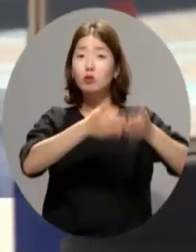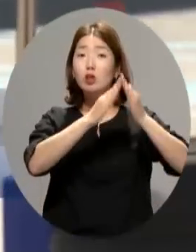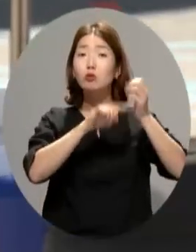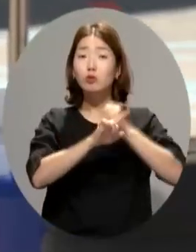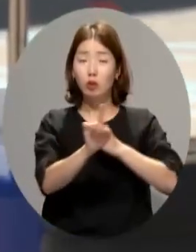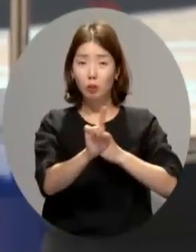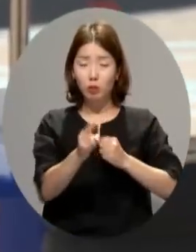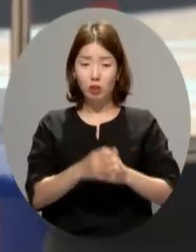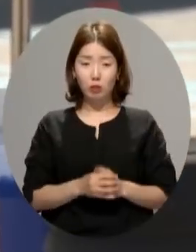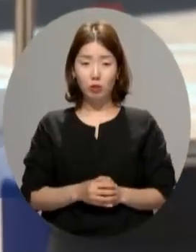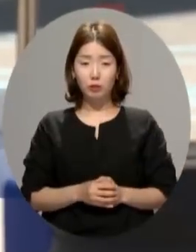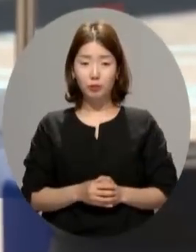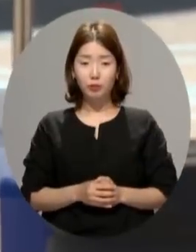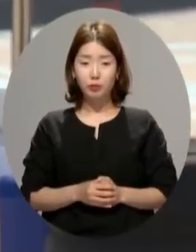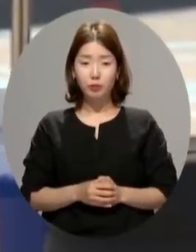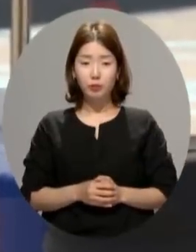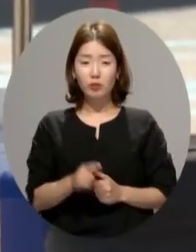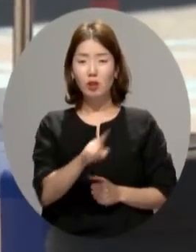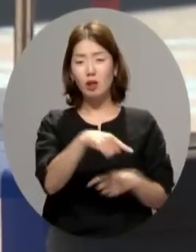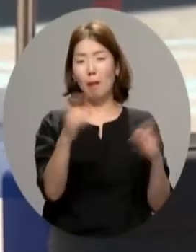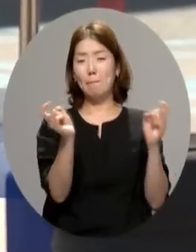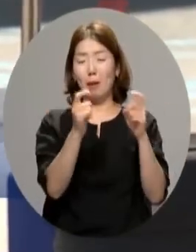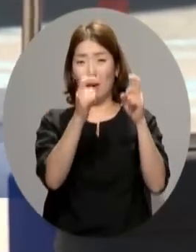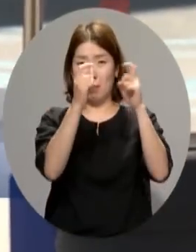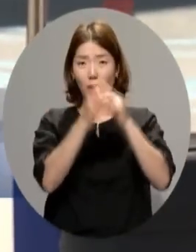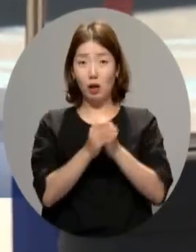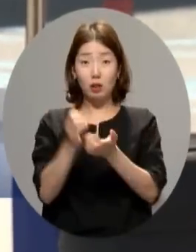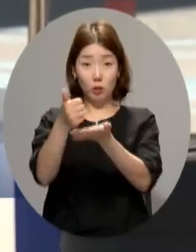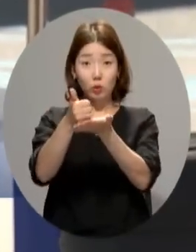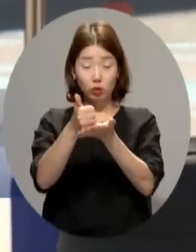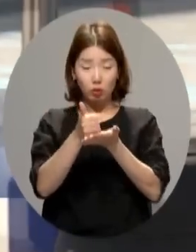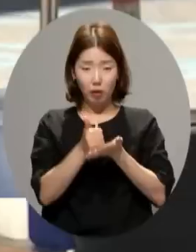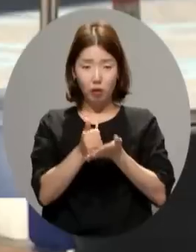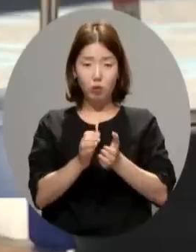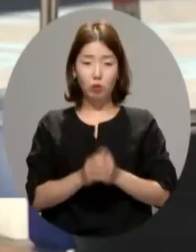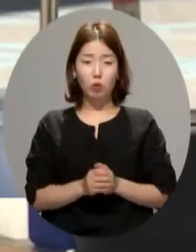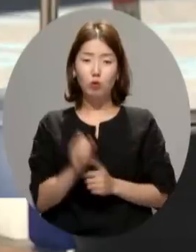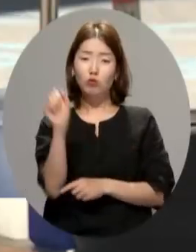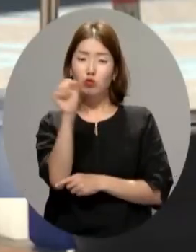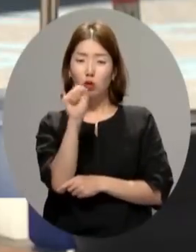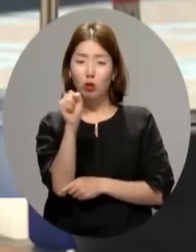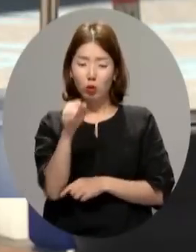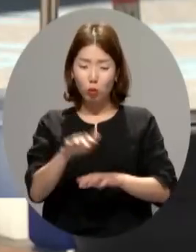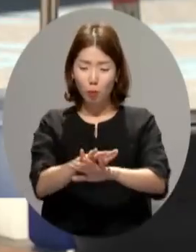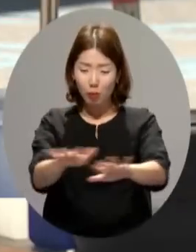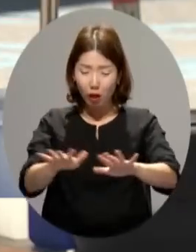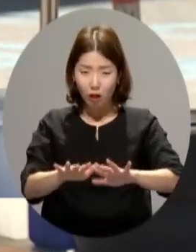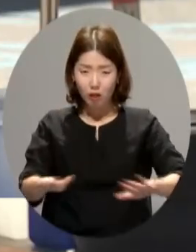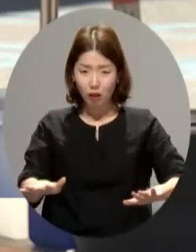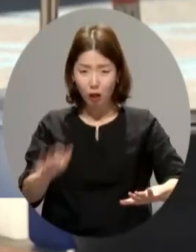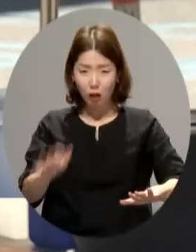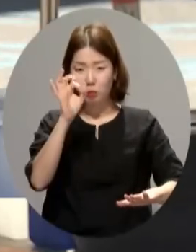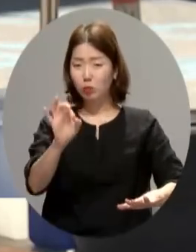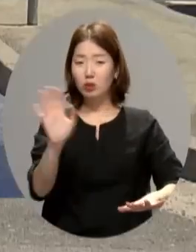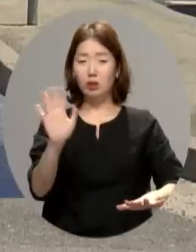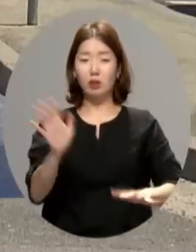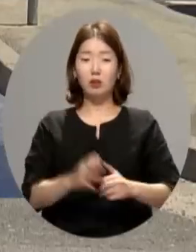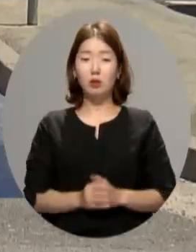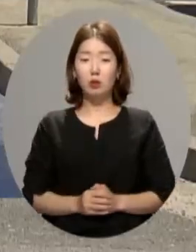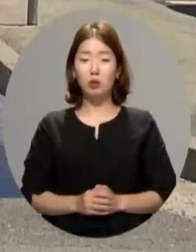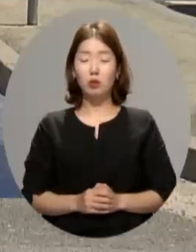됐냐면 다툼이 있었어요. 손님하고 운전하다 보면 막 땅바닥 신경 쓰는 누가